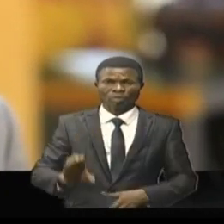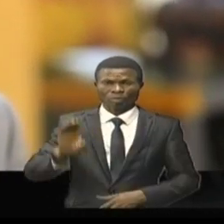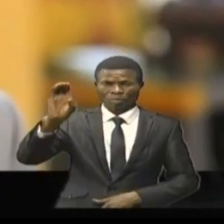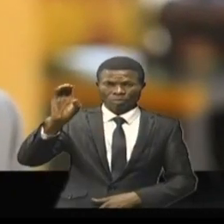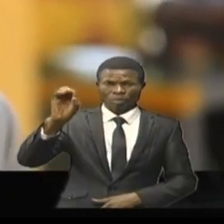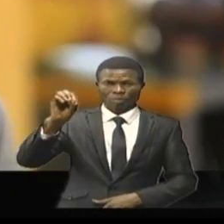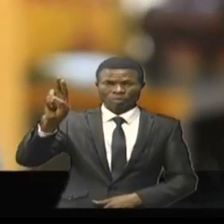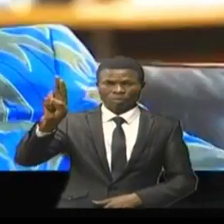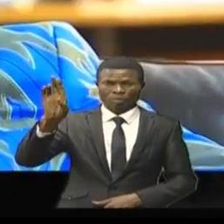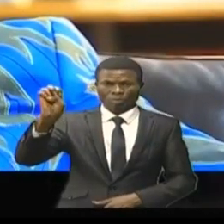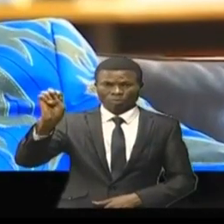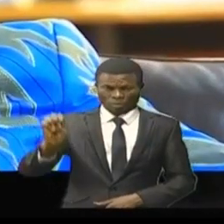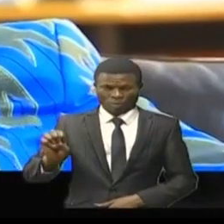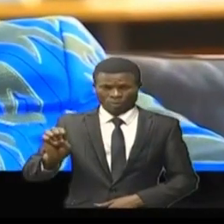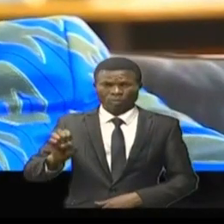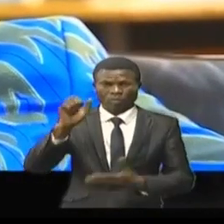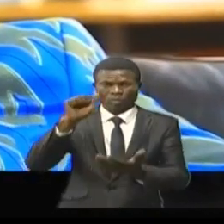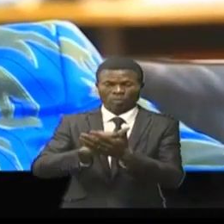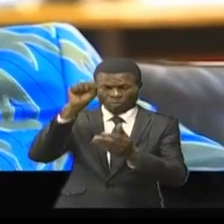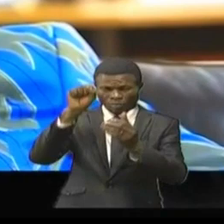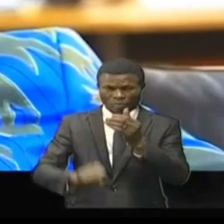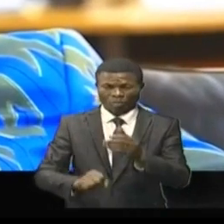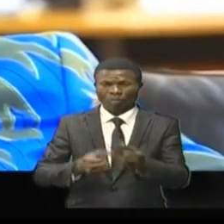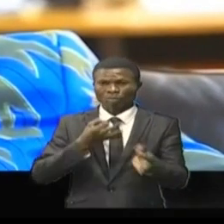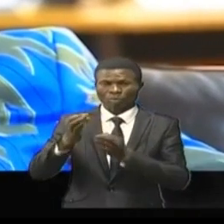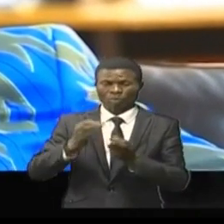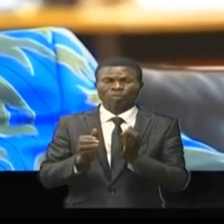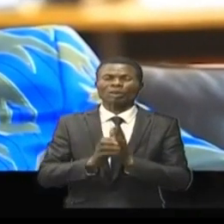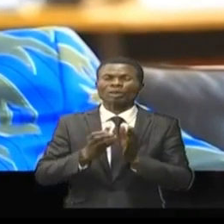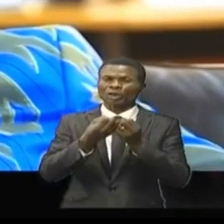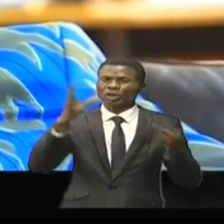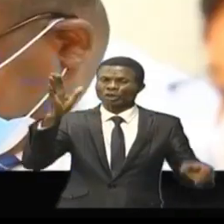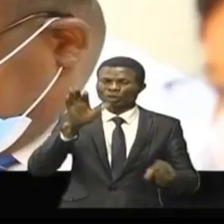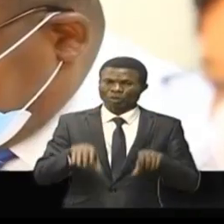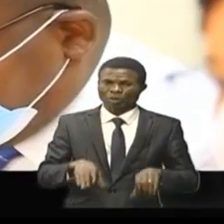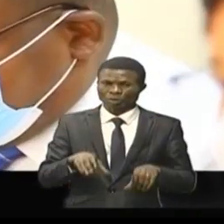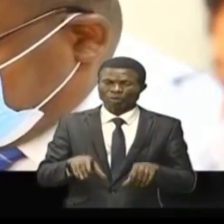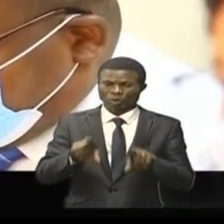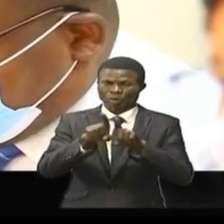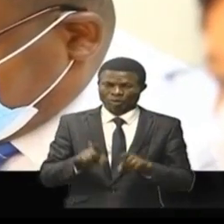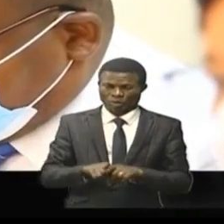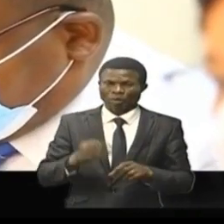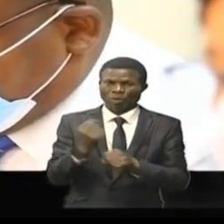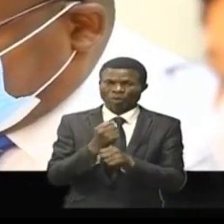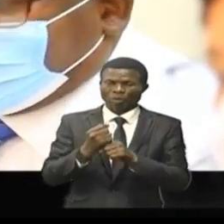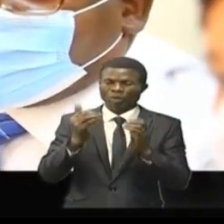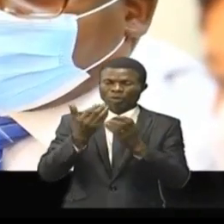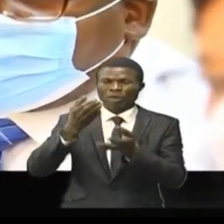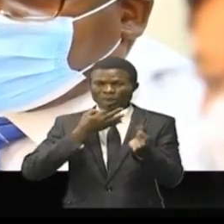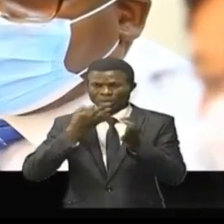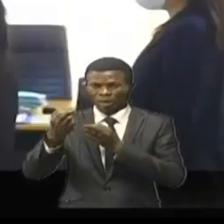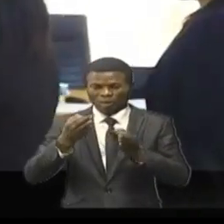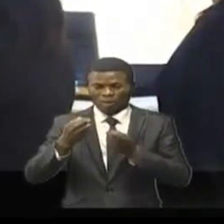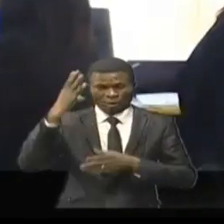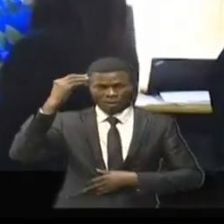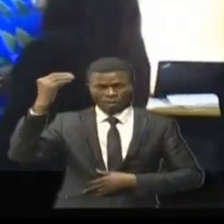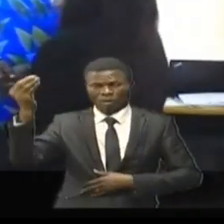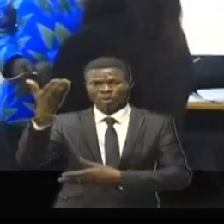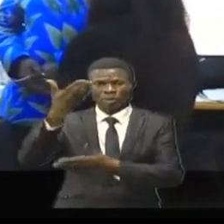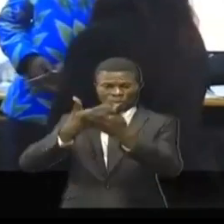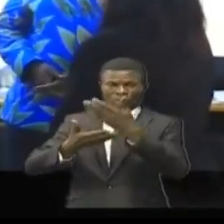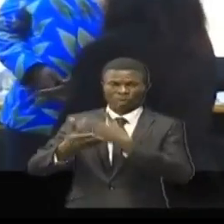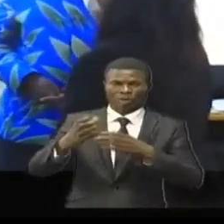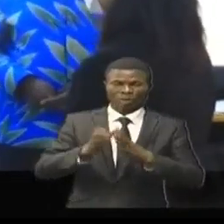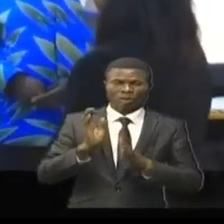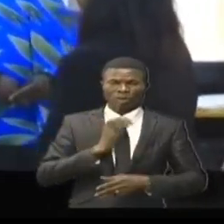RDC croit fermement au potentiel de la RDC et son pays se dit prêt à partager leur expérience avec